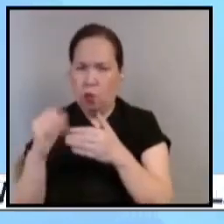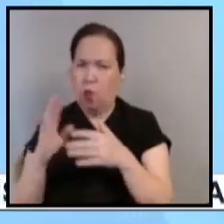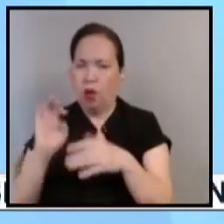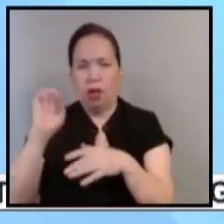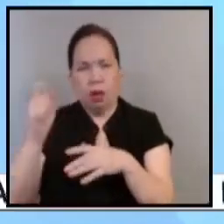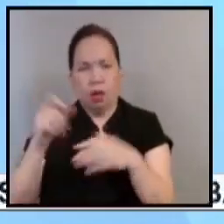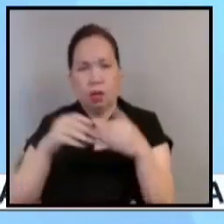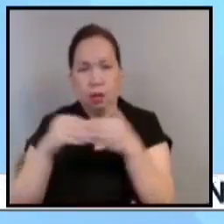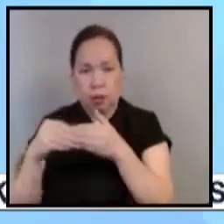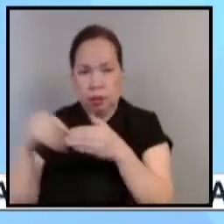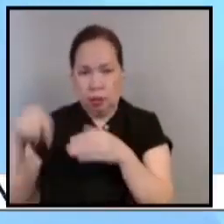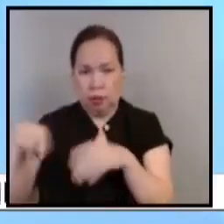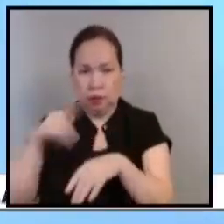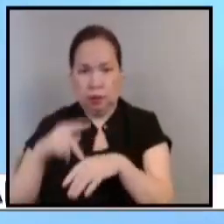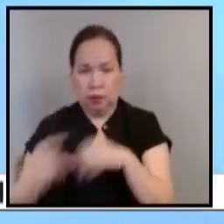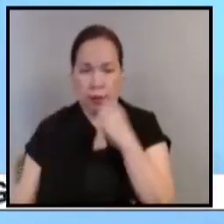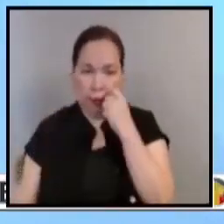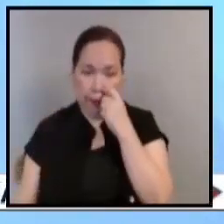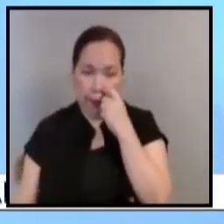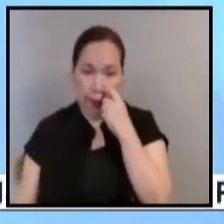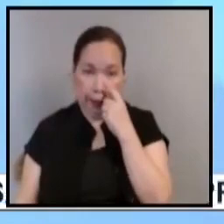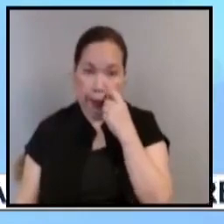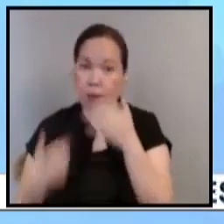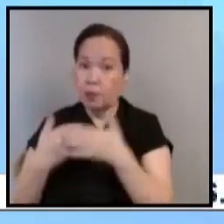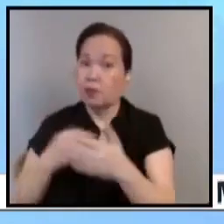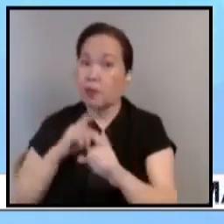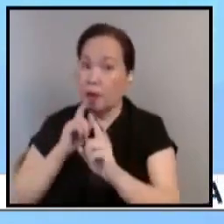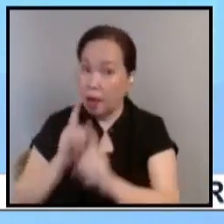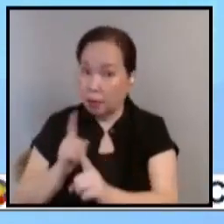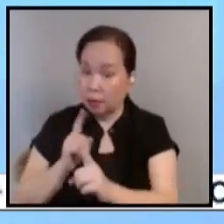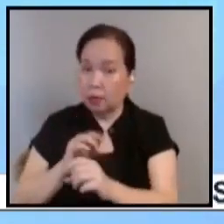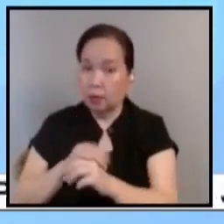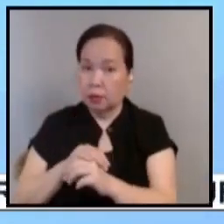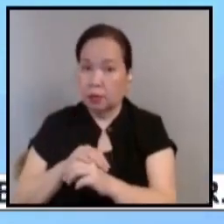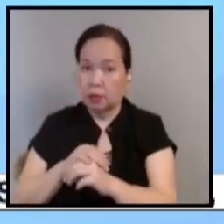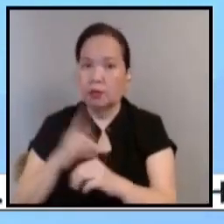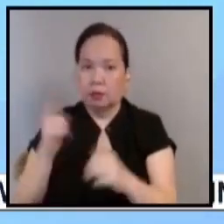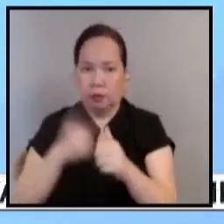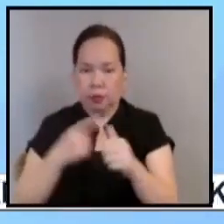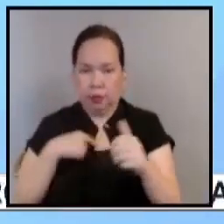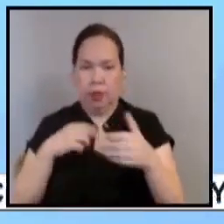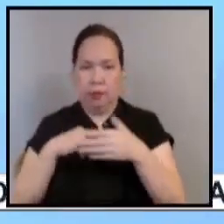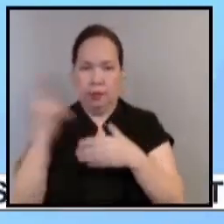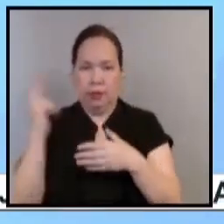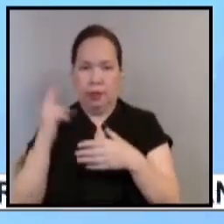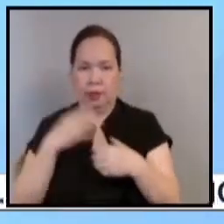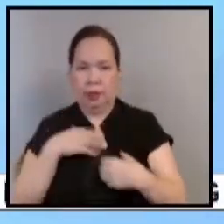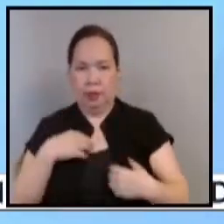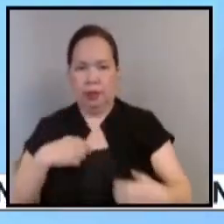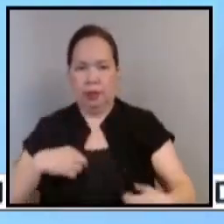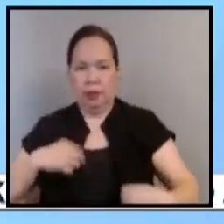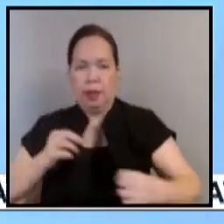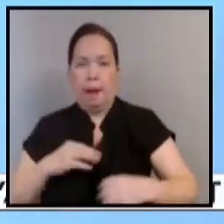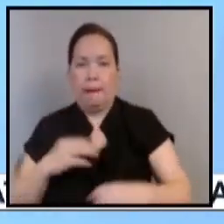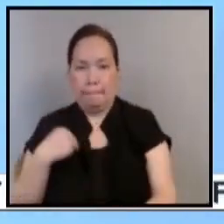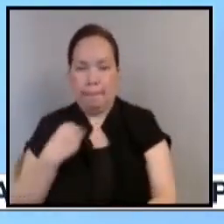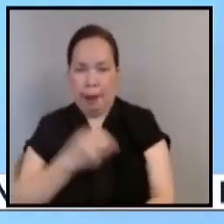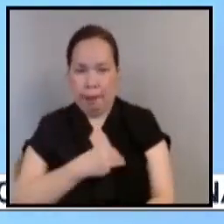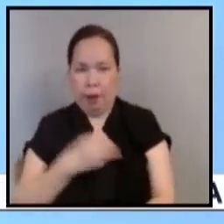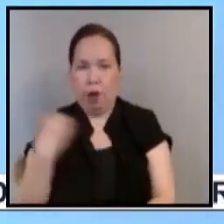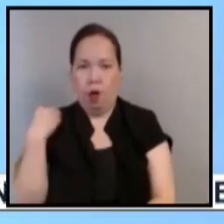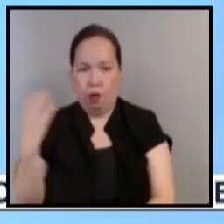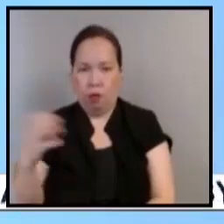country? Before I will answer, I will resign now as member and officer of PDP